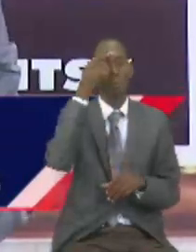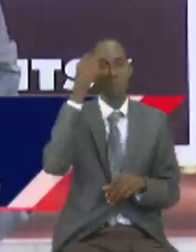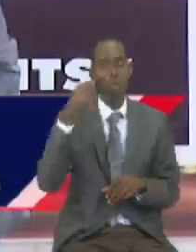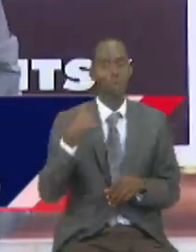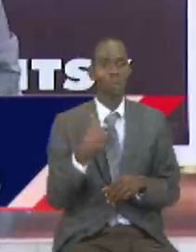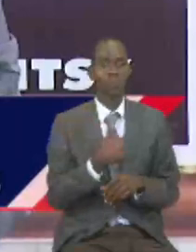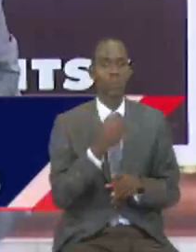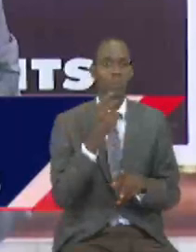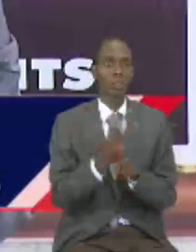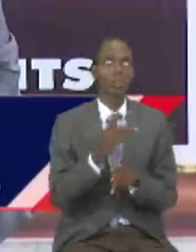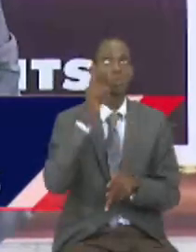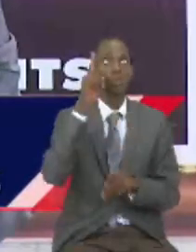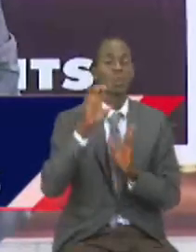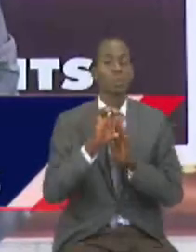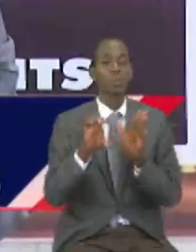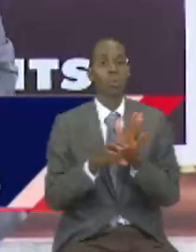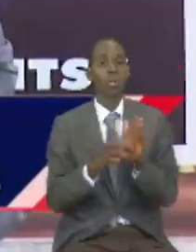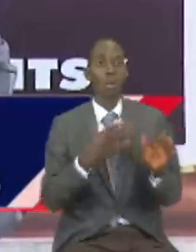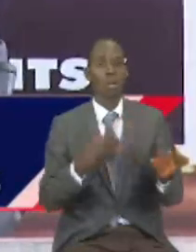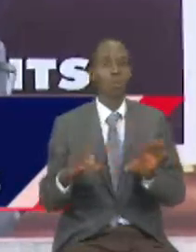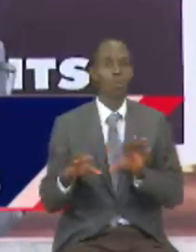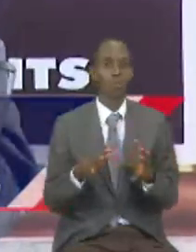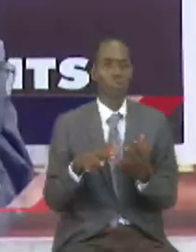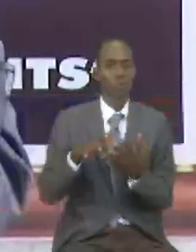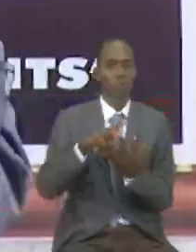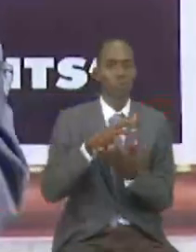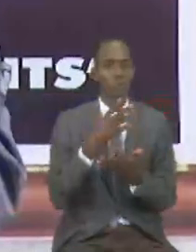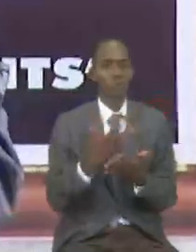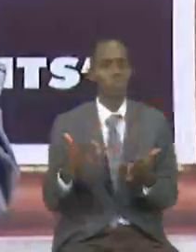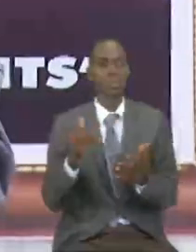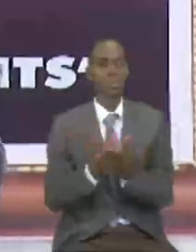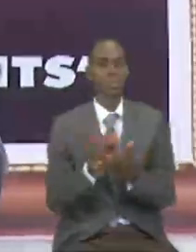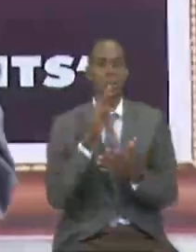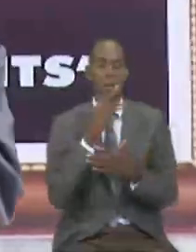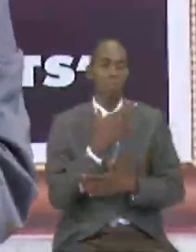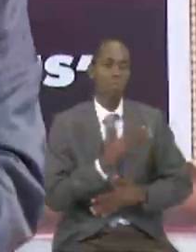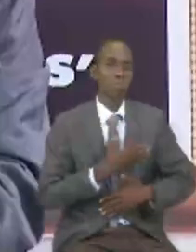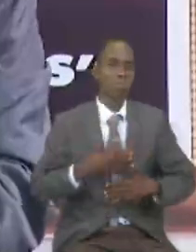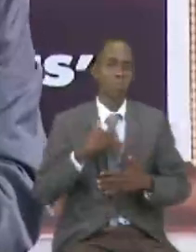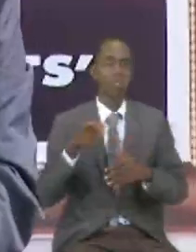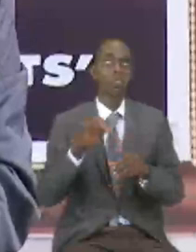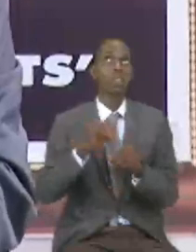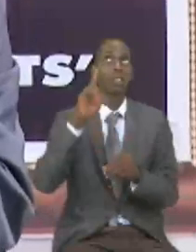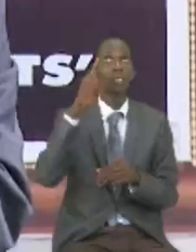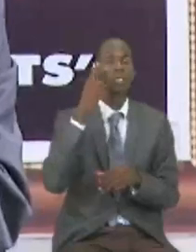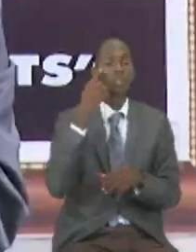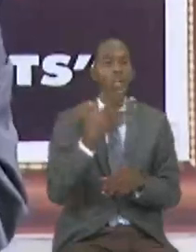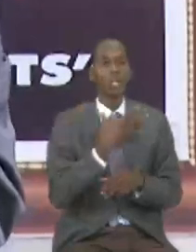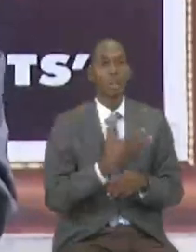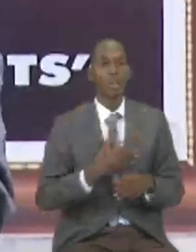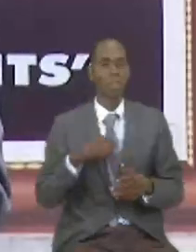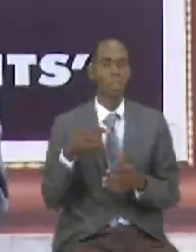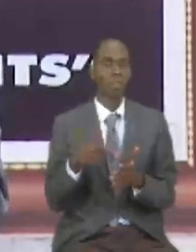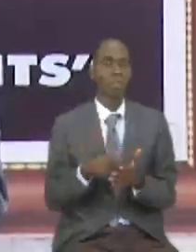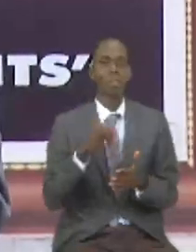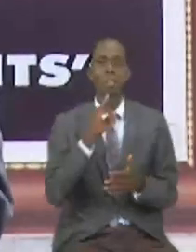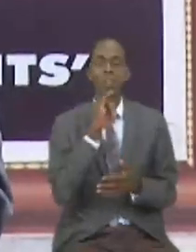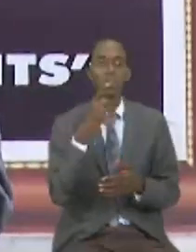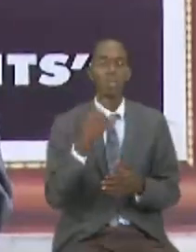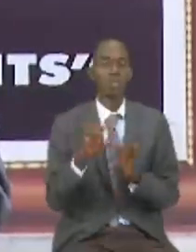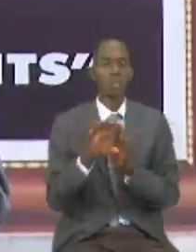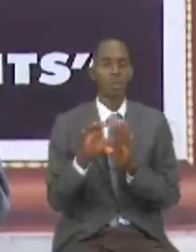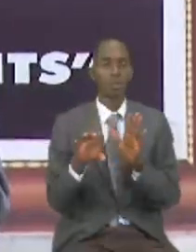nous gardons ses commandements et que nous faisons ce qui lui est agréable. Et c'est ici son